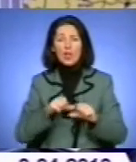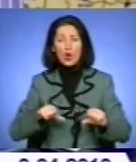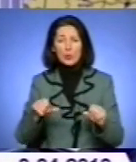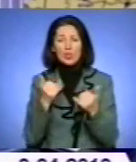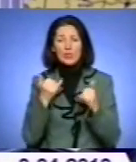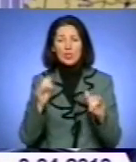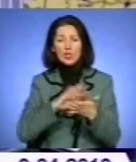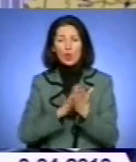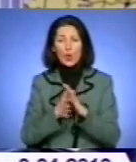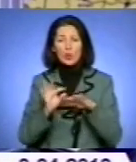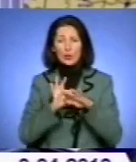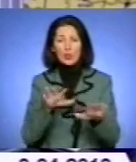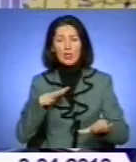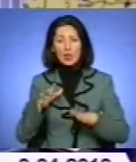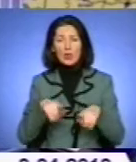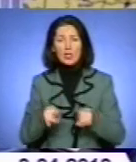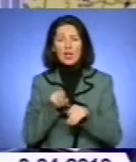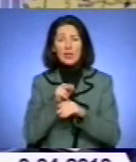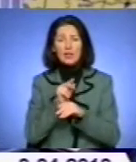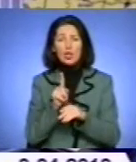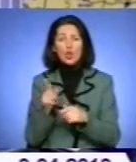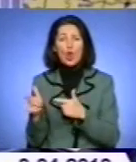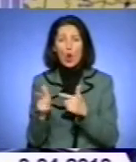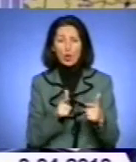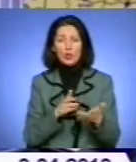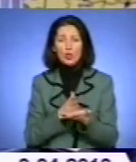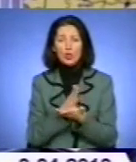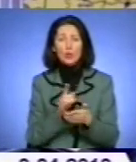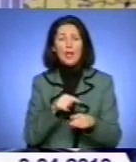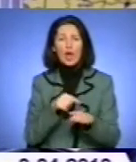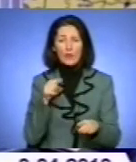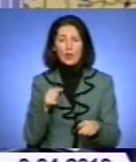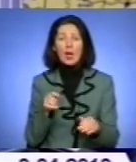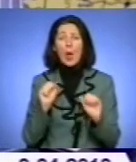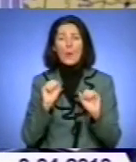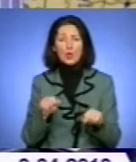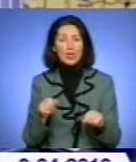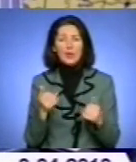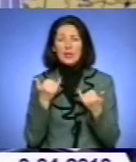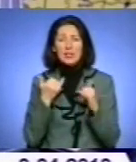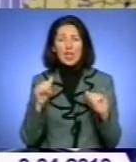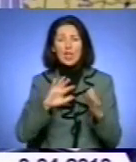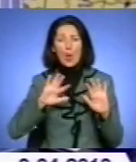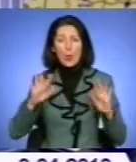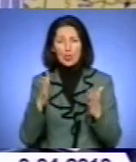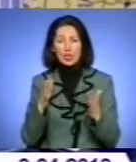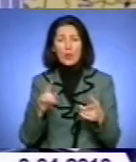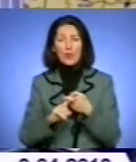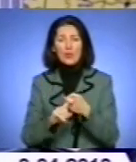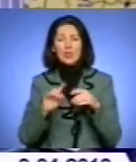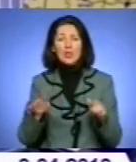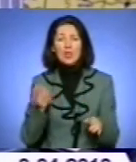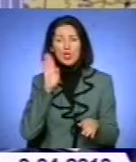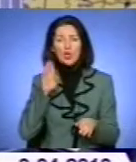проводились тренування та навчання щодо готовності служб до реагування на можливі надзвичайні події, пов'язані з пропуском та підняттям води на